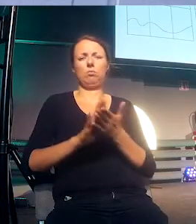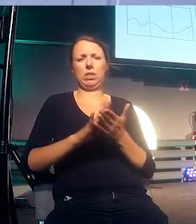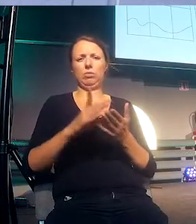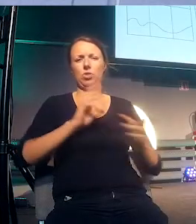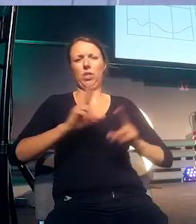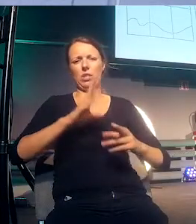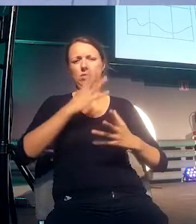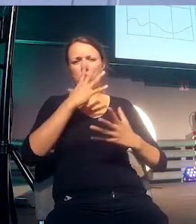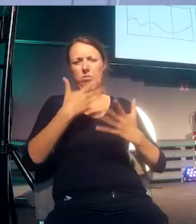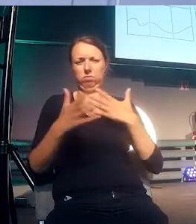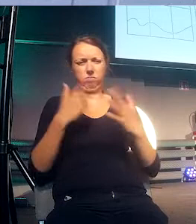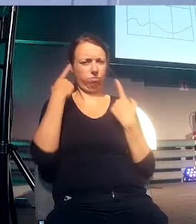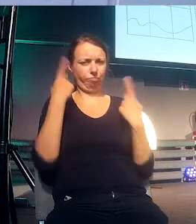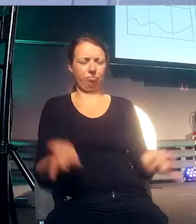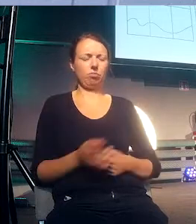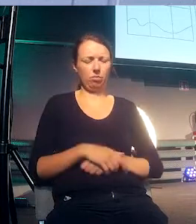To, co